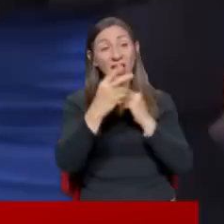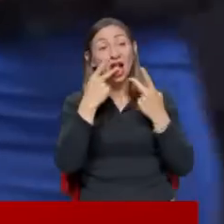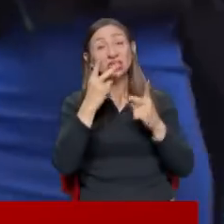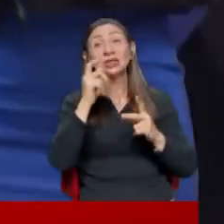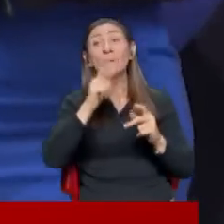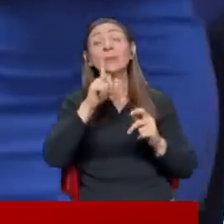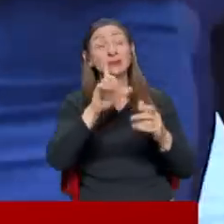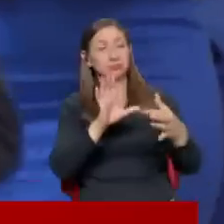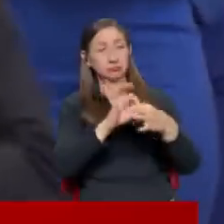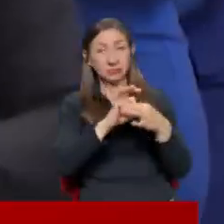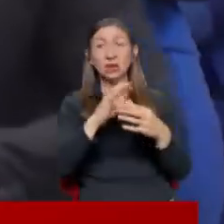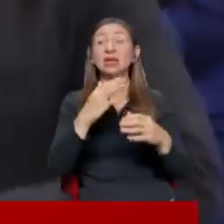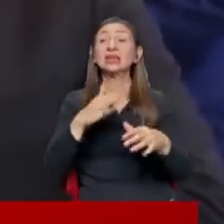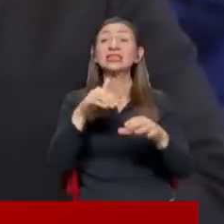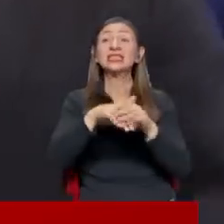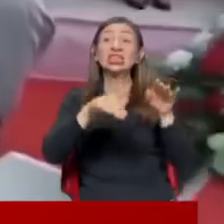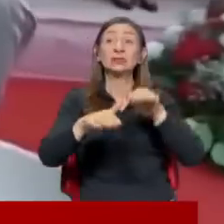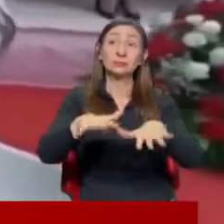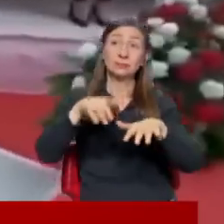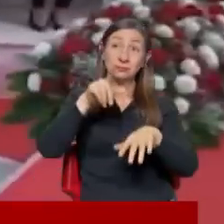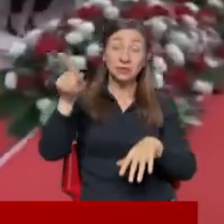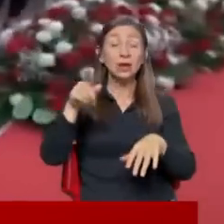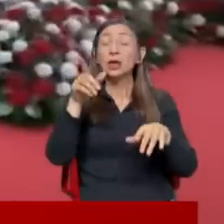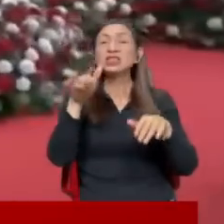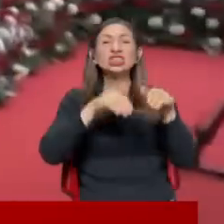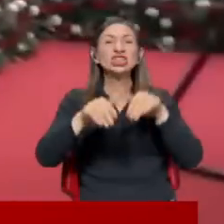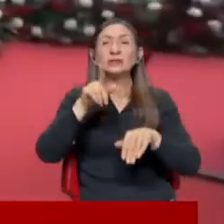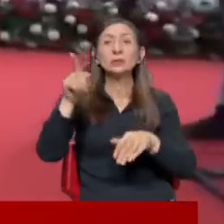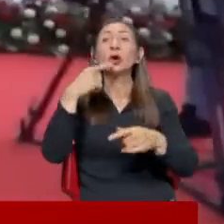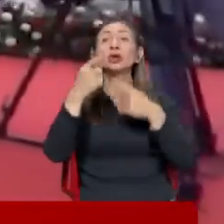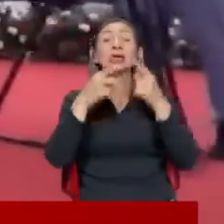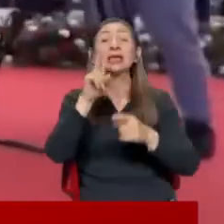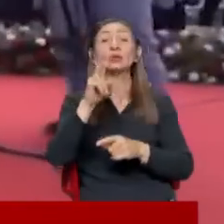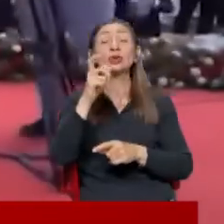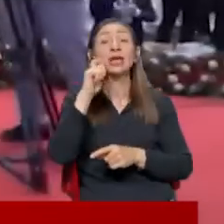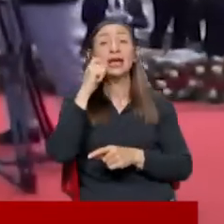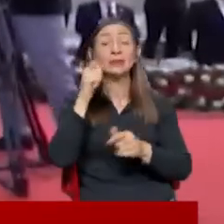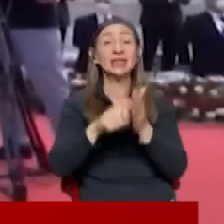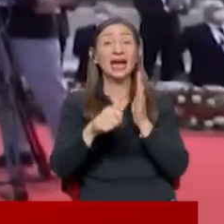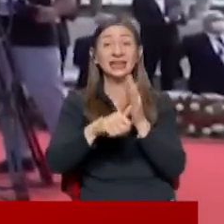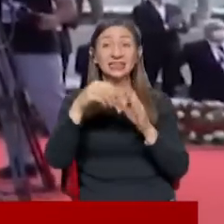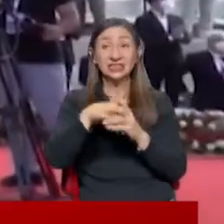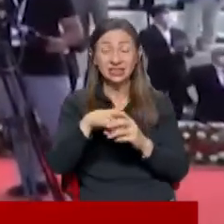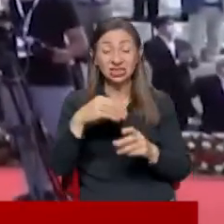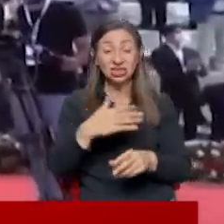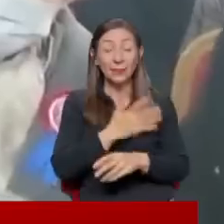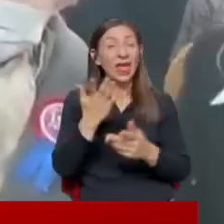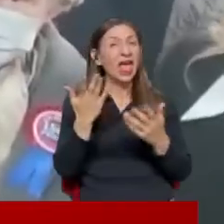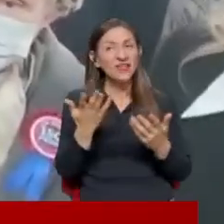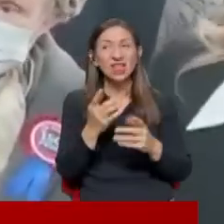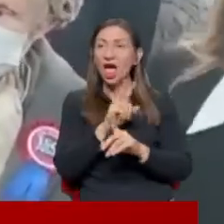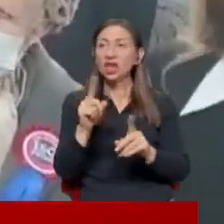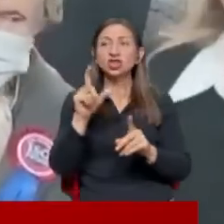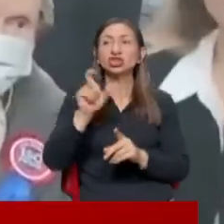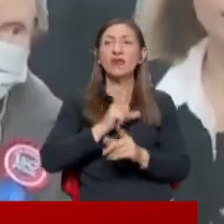etmeli derken kurultayı işaret etti. Kurultay için kulislerde konuşulan 29 Ekim tarihi için CHP'den ne evet ne